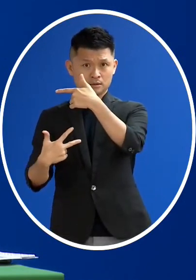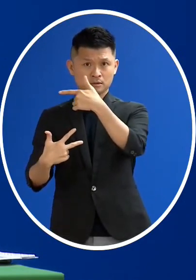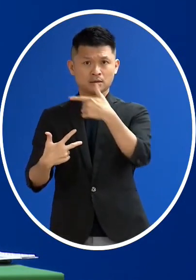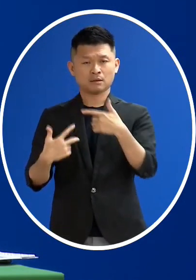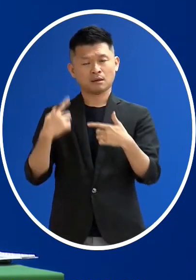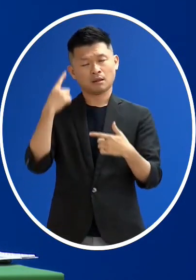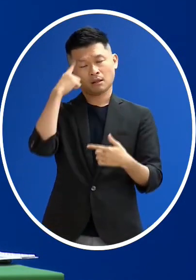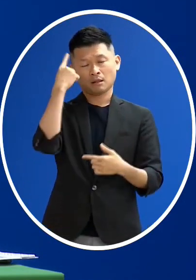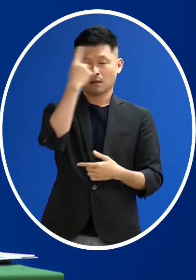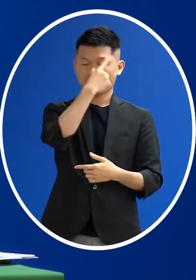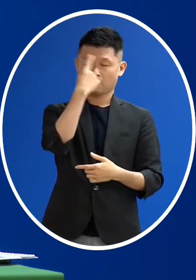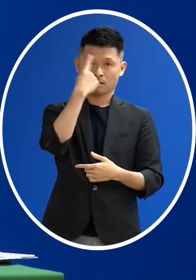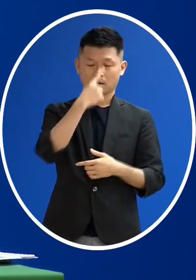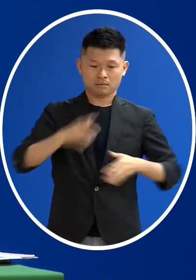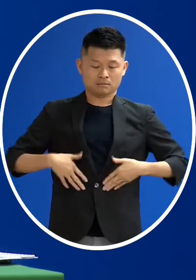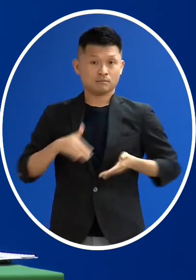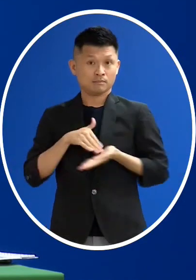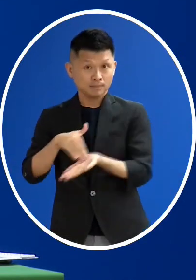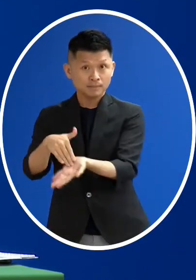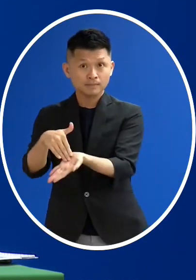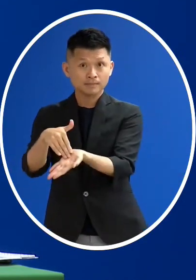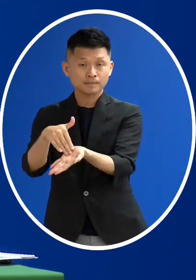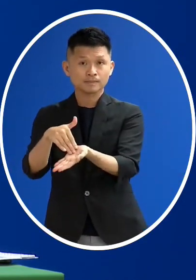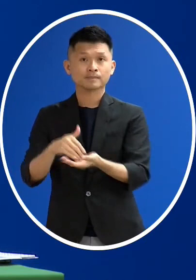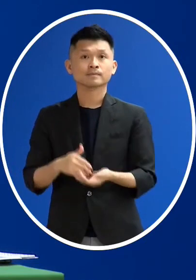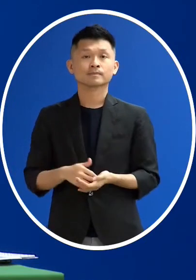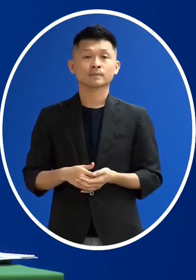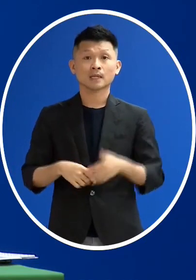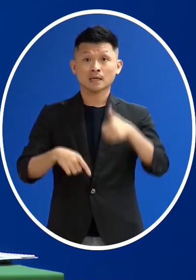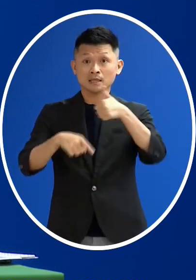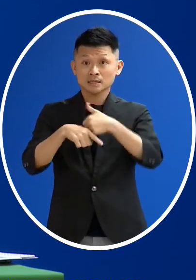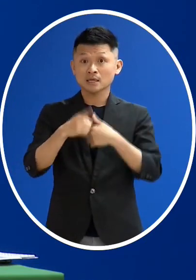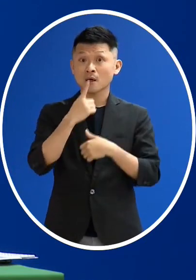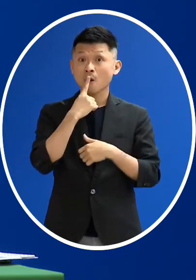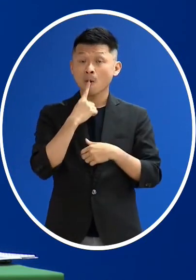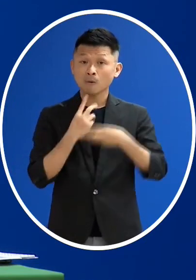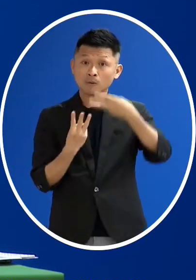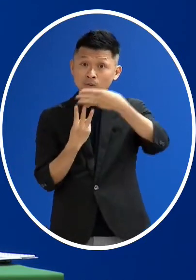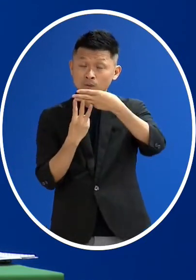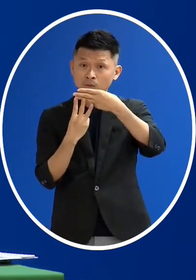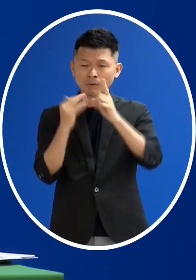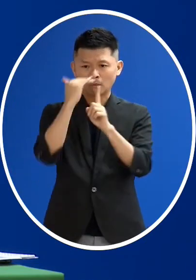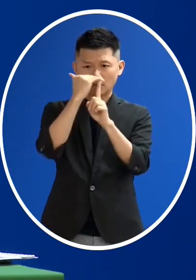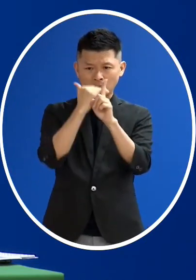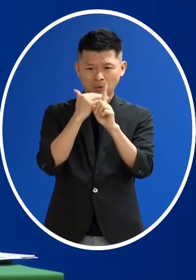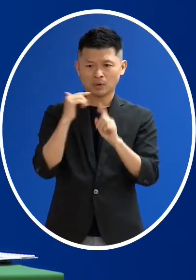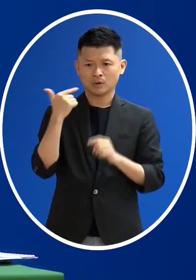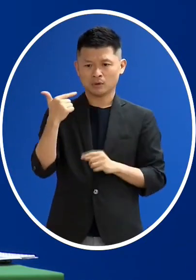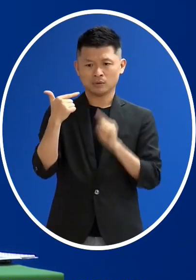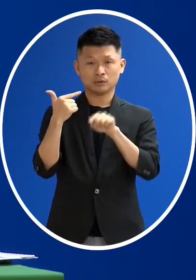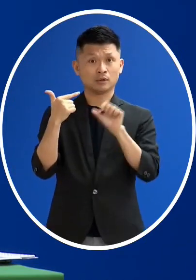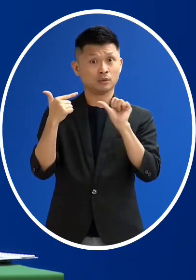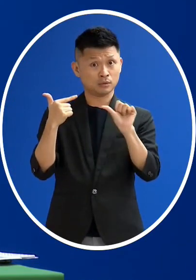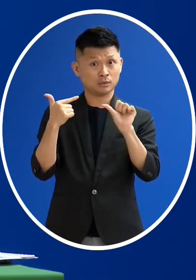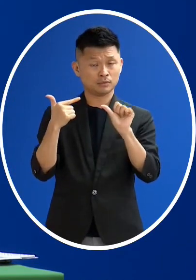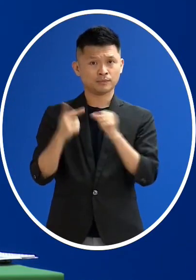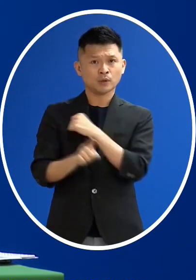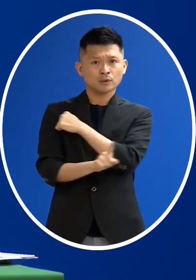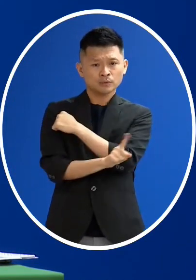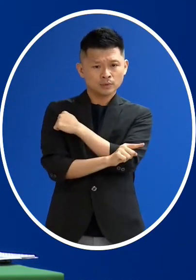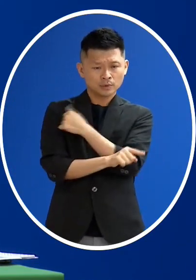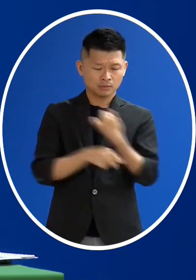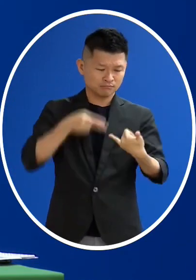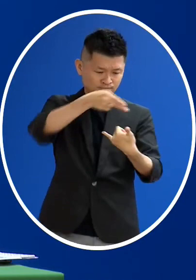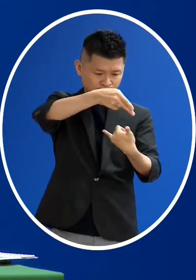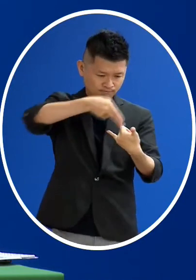变送到医院急诊，那这个他的血红素只有这个6.5，所以跟最后解剖出